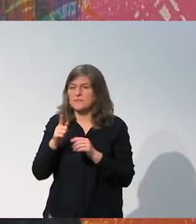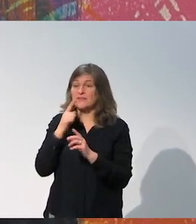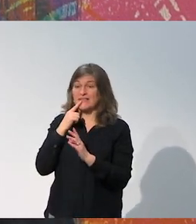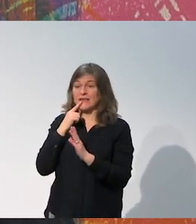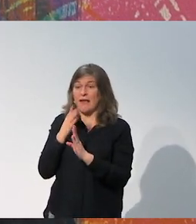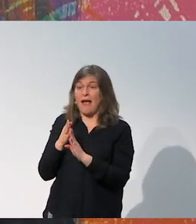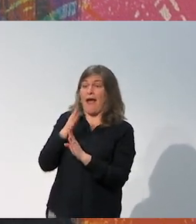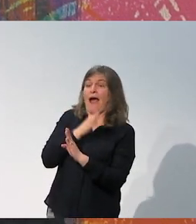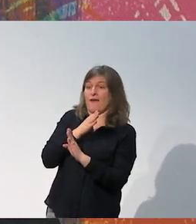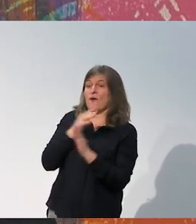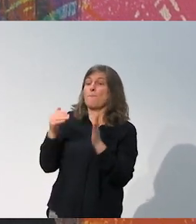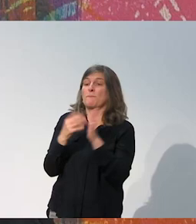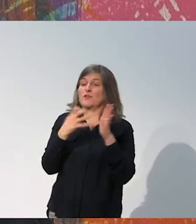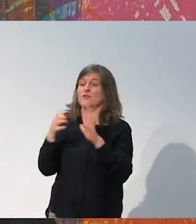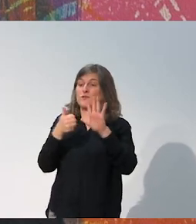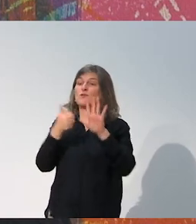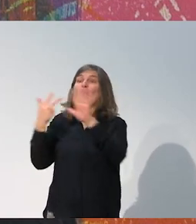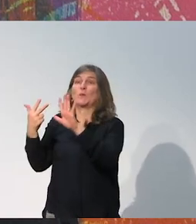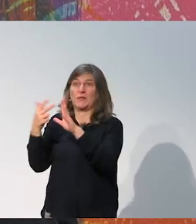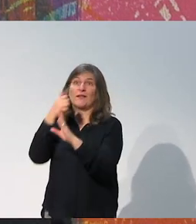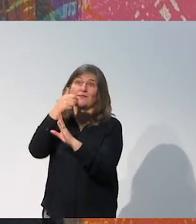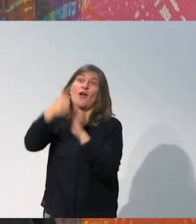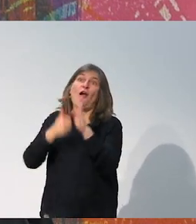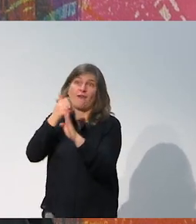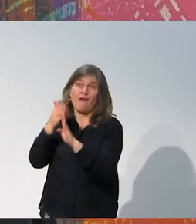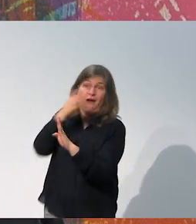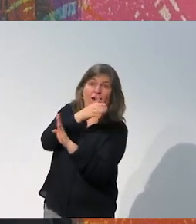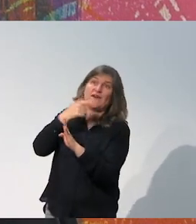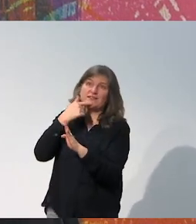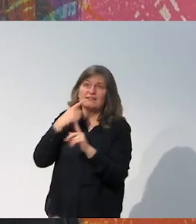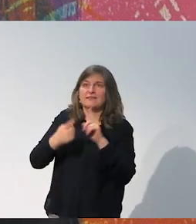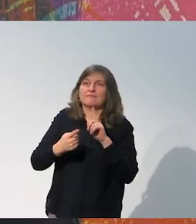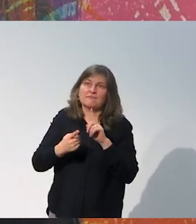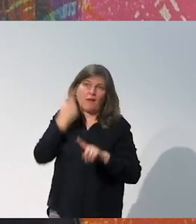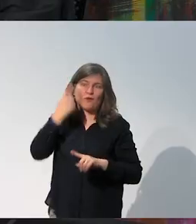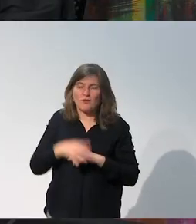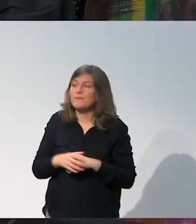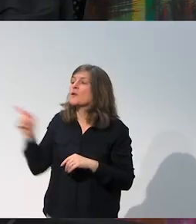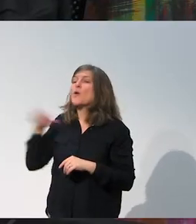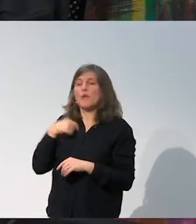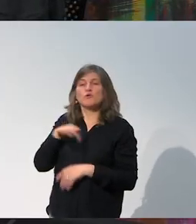an avant, oui, 68. C'est important. Oui, alors 1967, j'ai choisi le printemps parce que